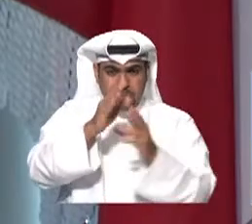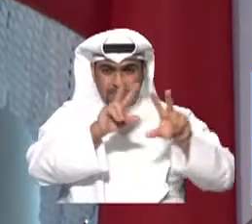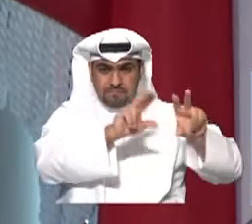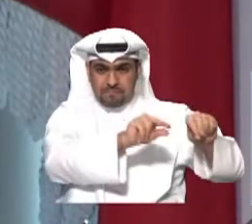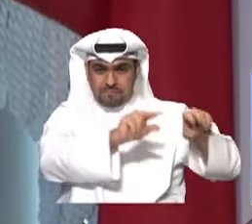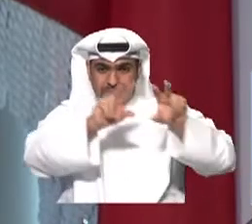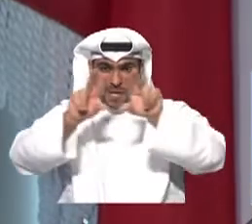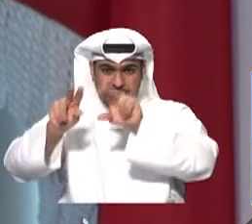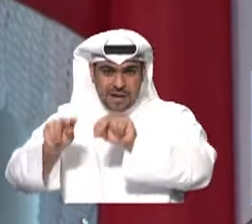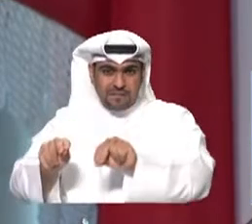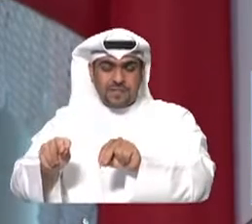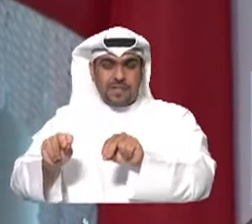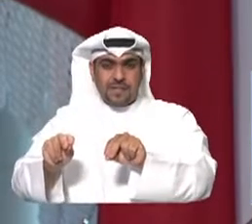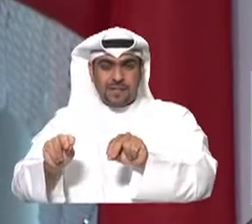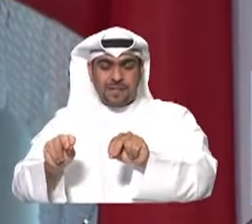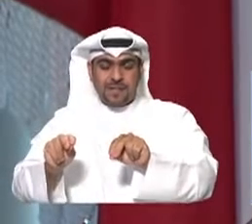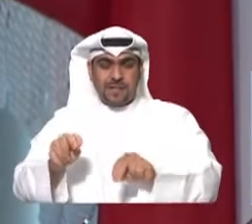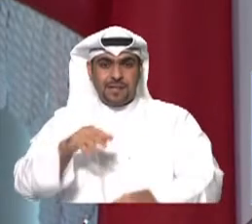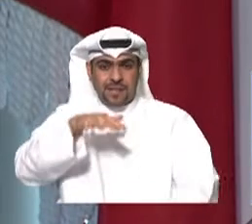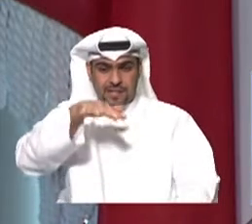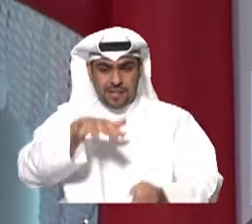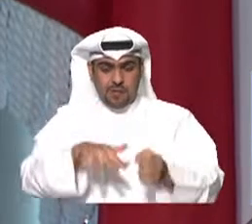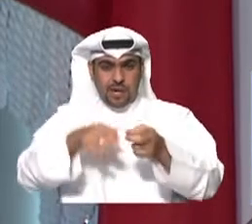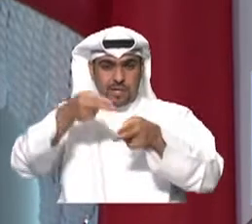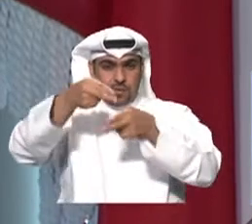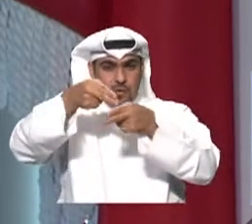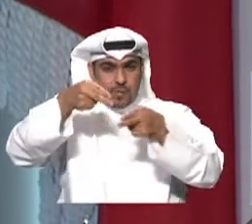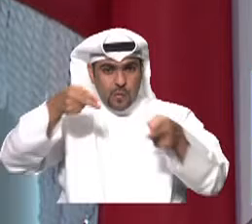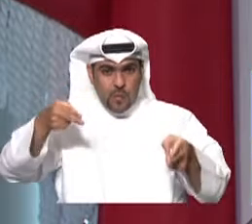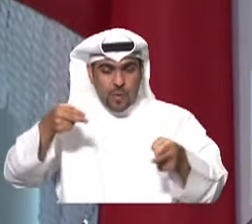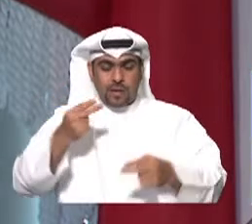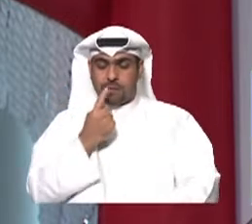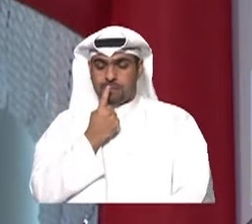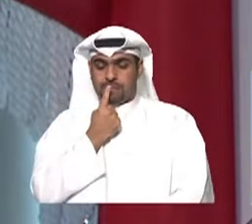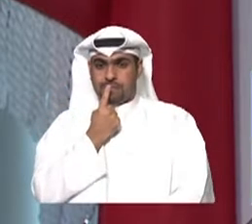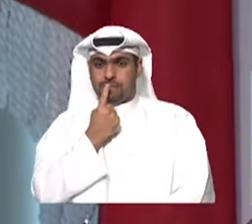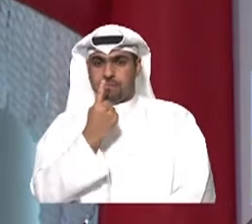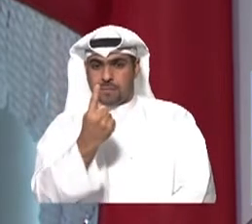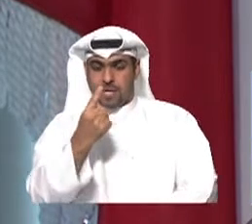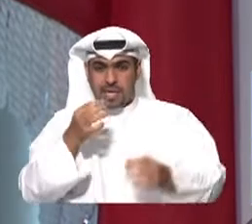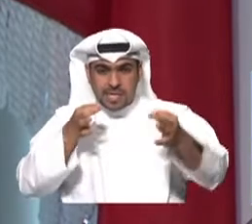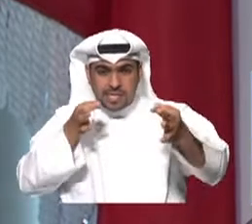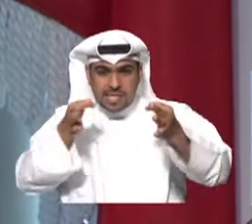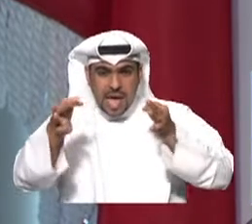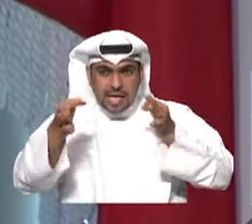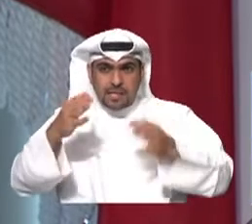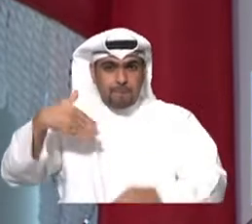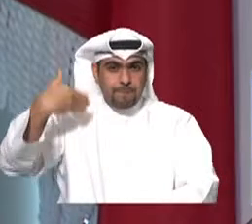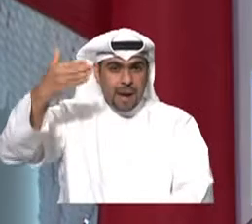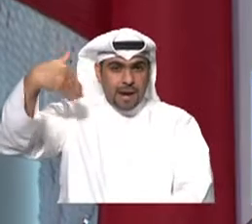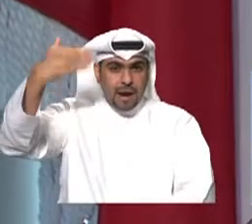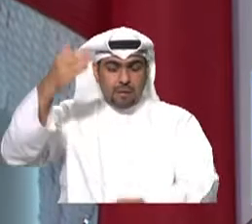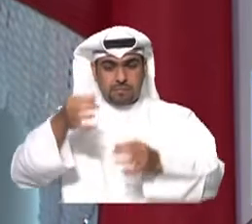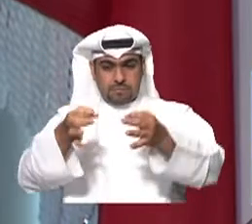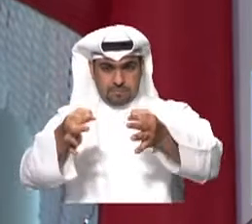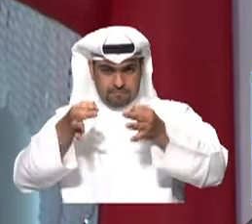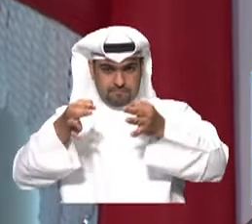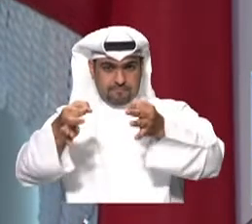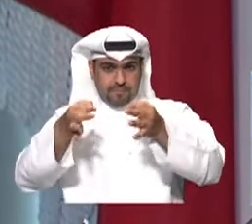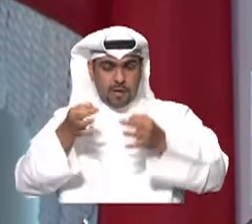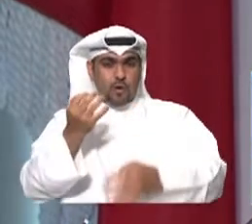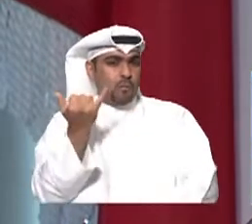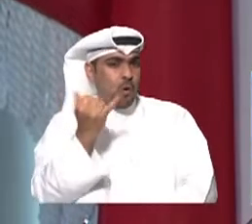ثوابت الدبلوماسية الكويتية وركيزة أساسية لسياستها الخارجية من خلال نشر قيم